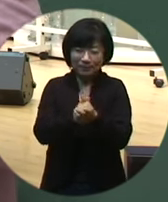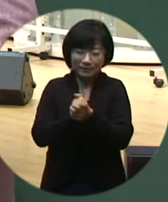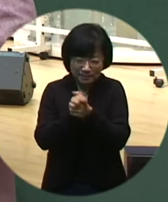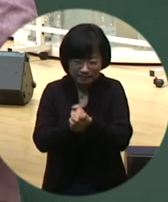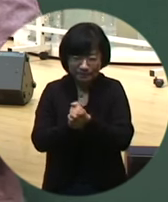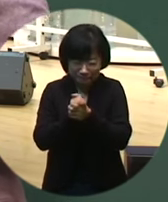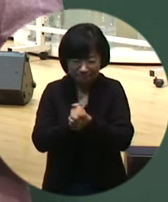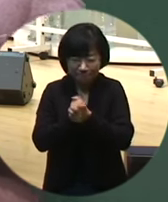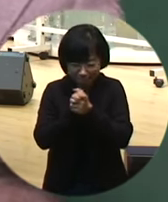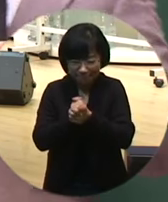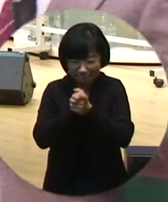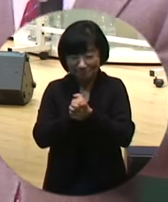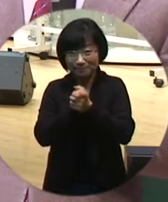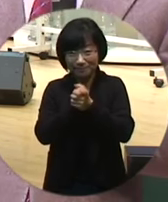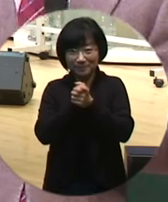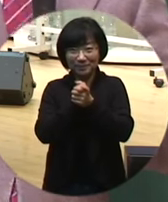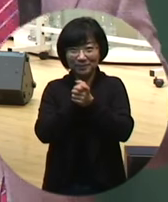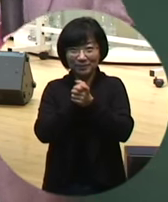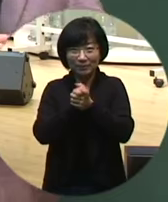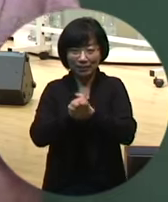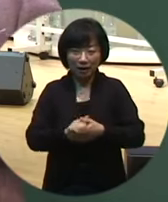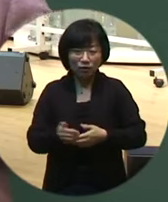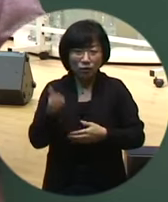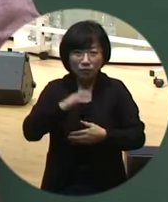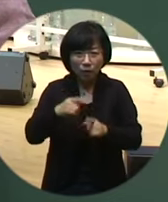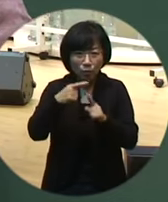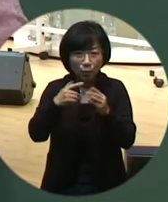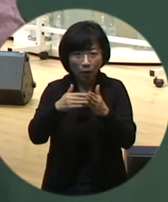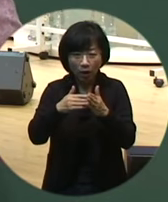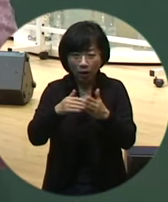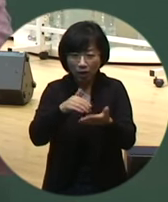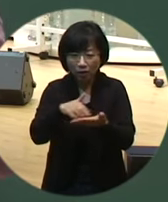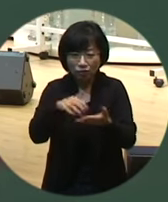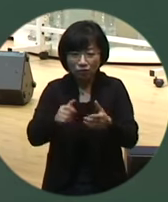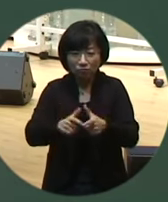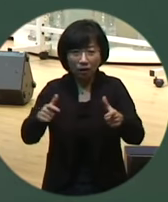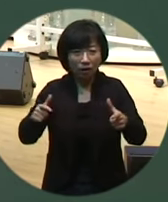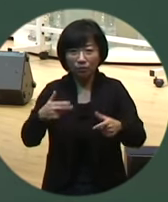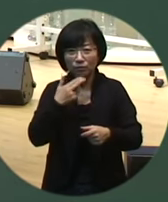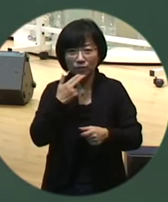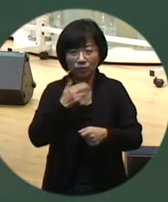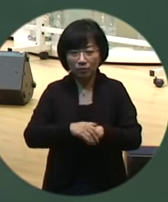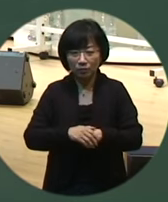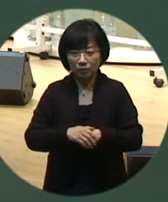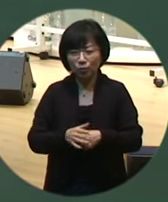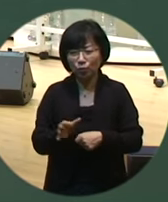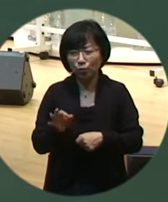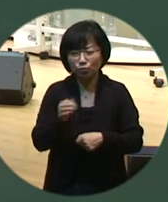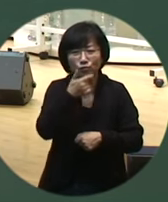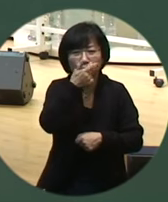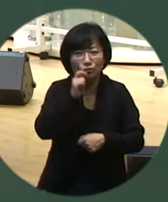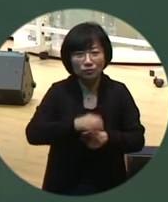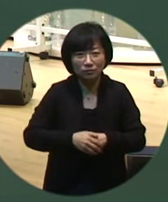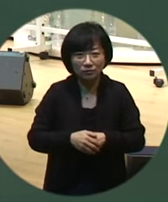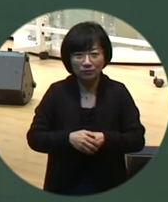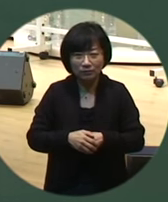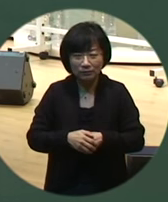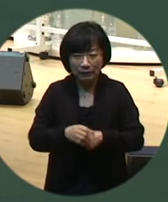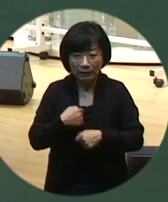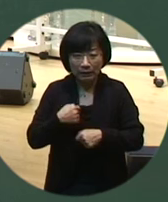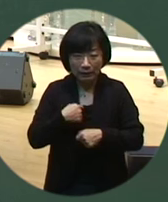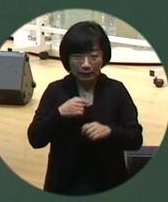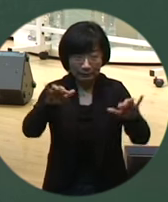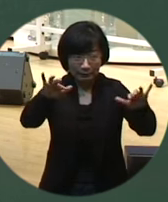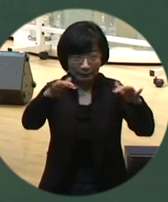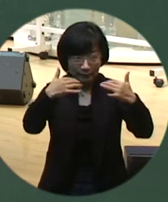for several years, I struggled. 교회 부흥도 안 돼요. There was no church revival. 돈도 안 생기고. I didn't have any money. 바른 생활은 더 안 돼요.